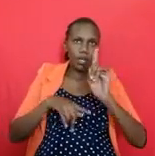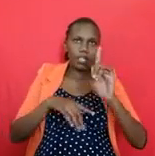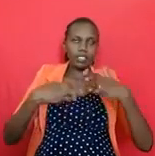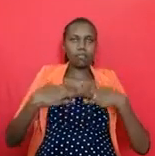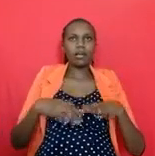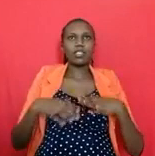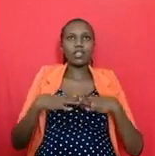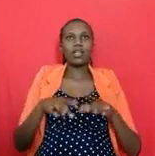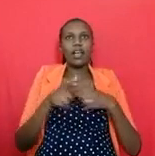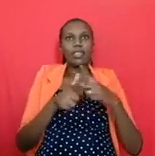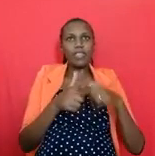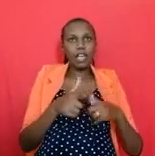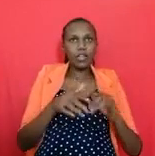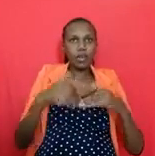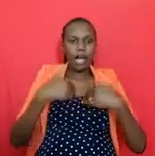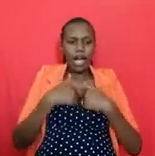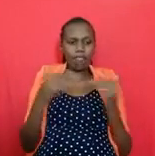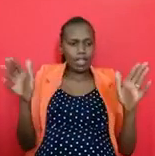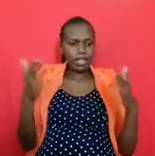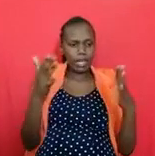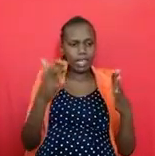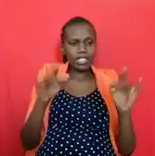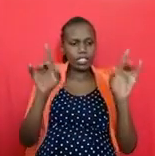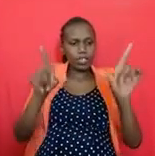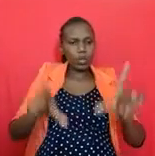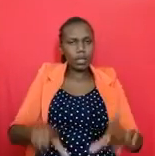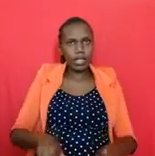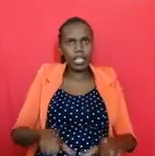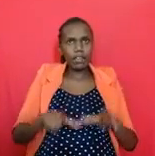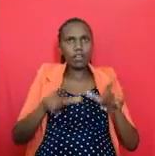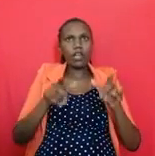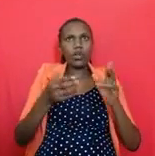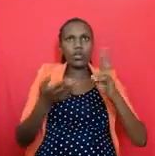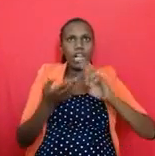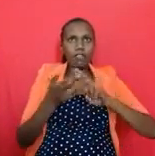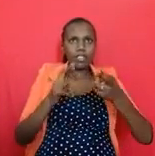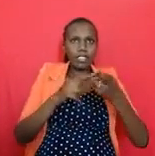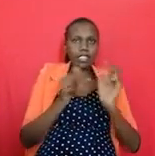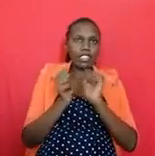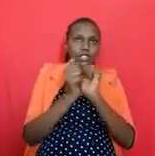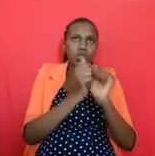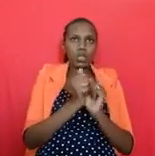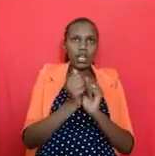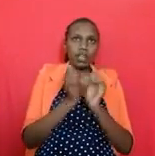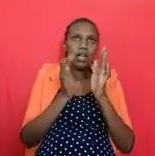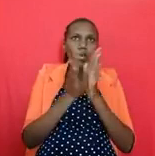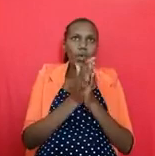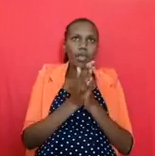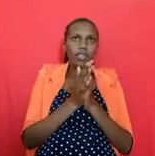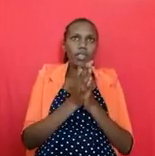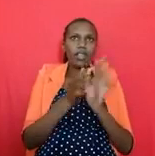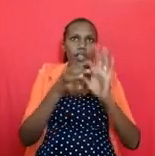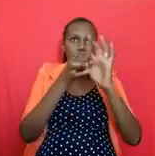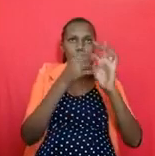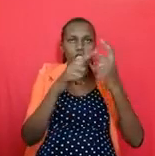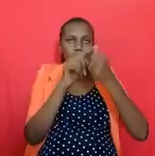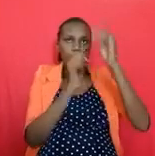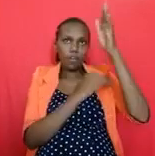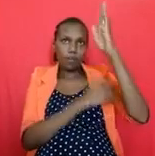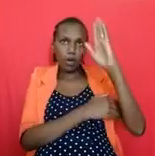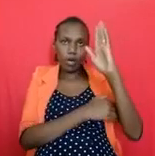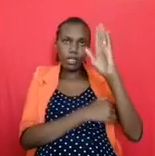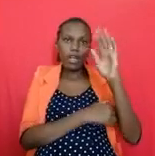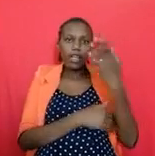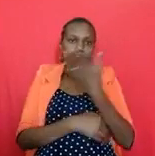mundu na mwikagira kio gutura mugwatanetio hamwe na ngwatano yumaga kwi Ngai mau